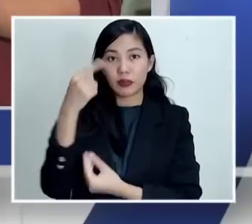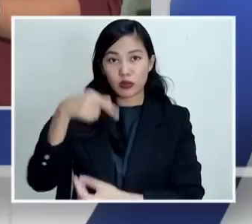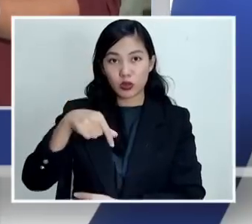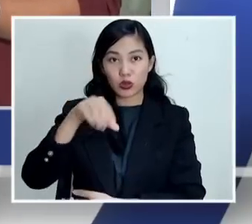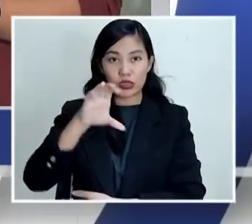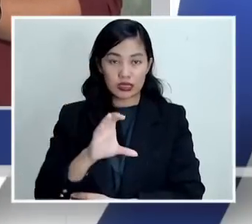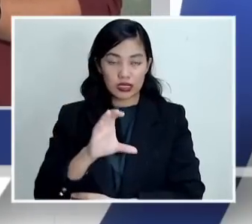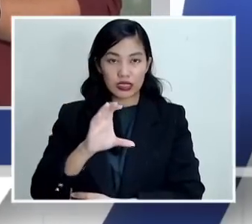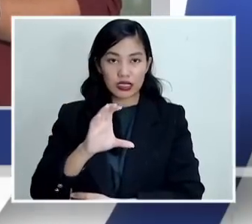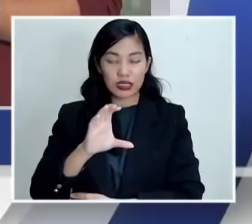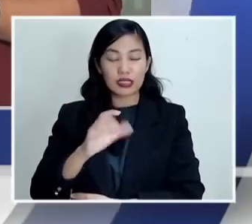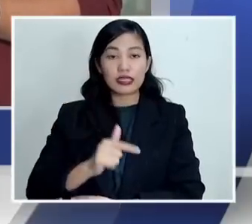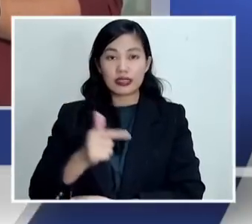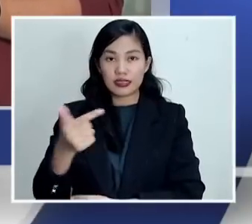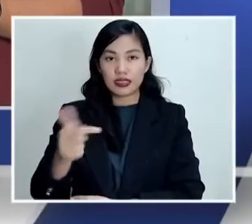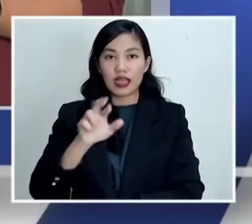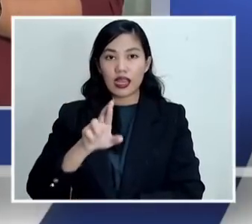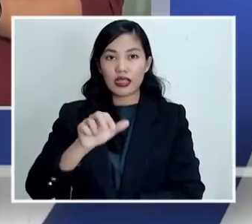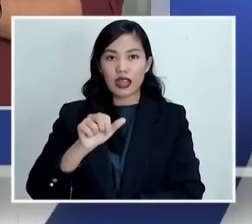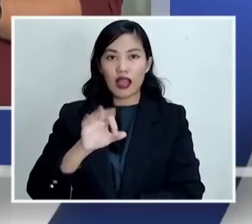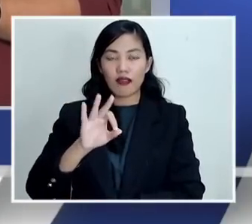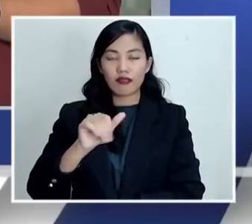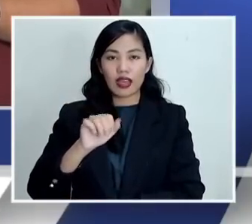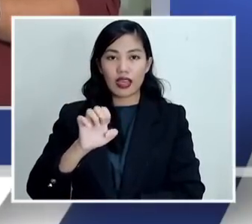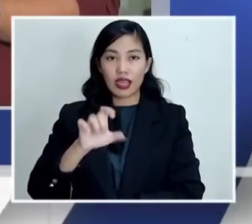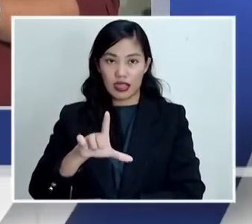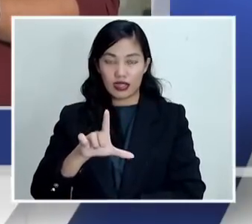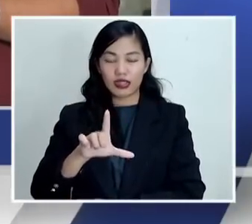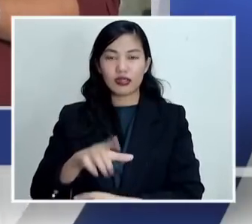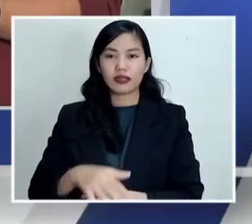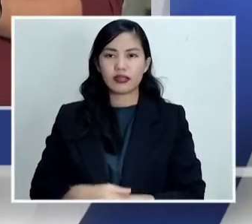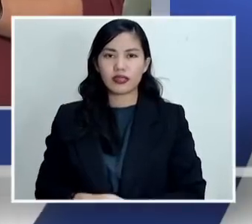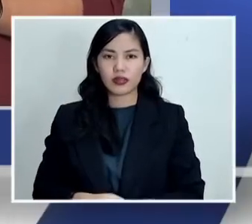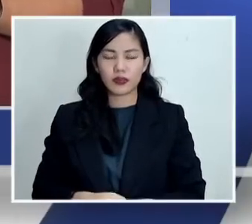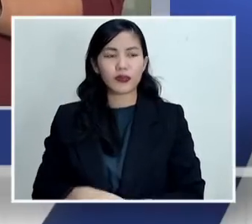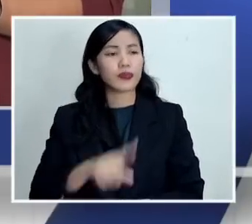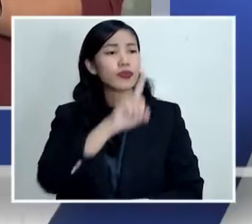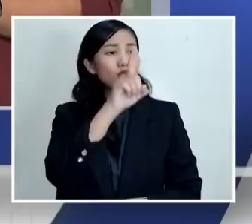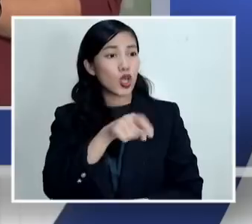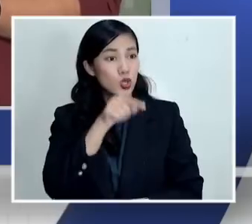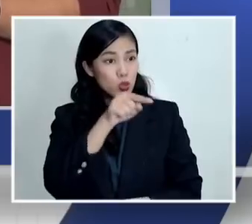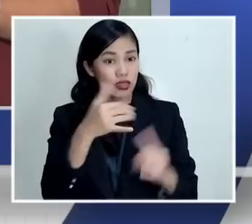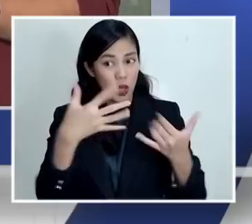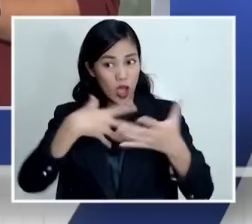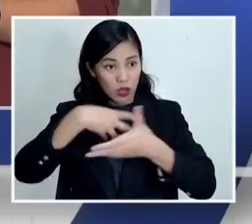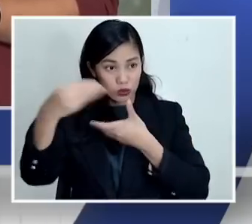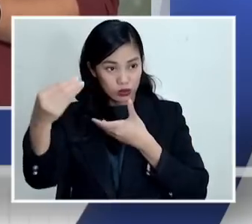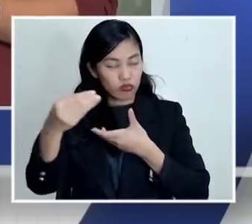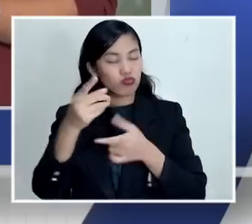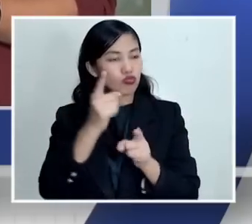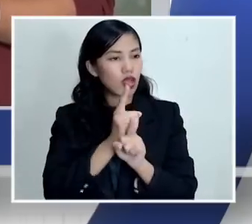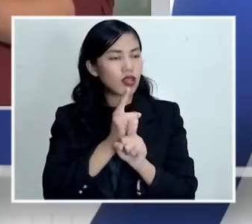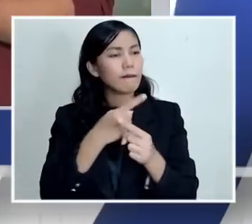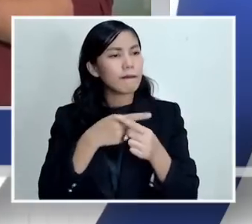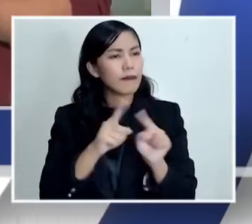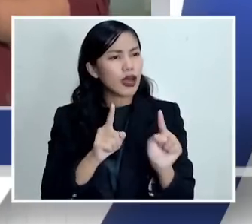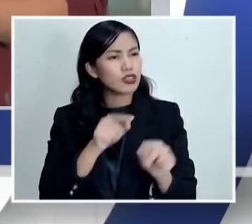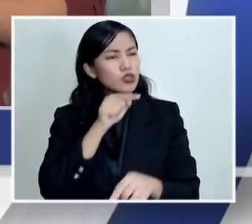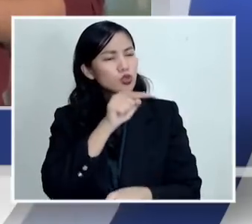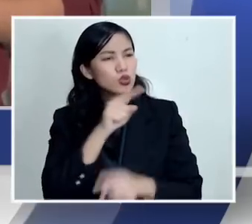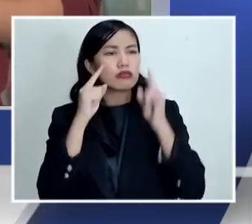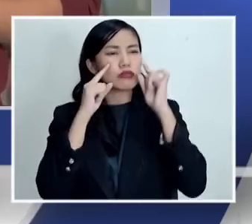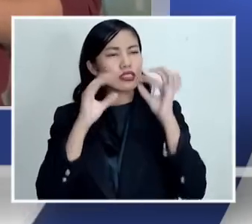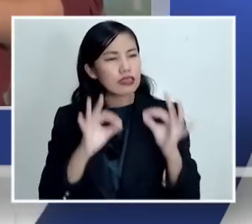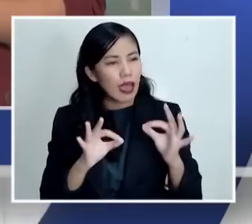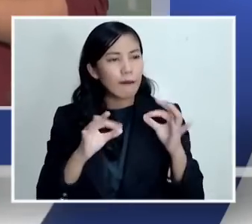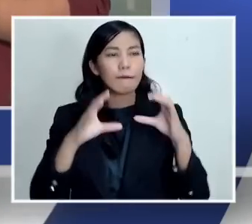Rafael Bosano. Rafi, ikaw ay nasa outdoor space ngayon, hindi ba? Pero bakit mo piniling